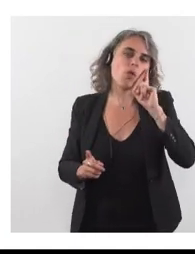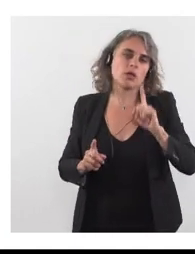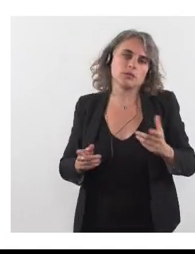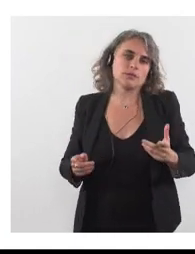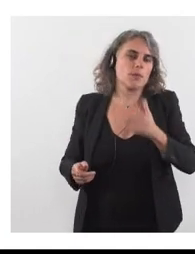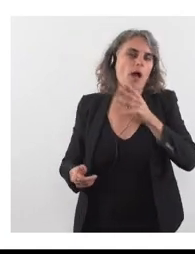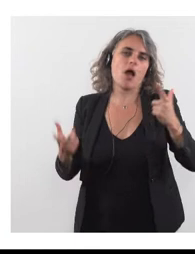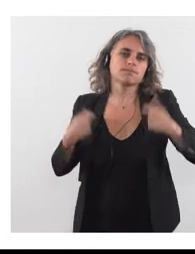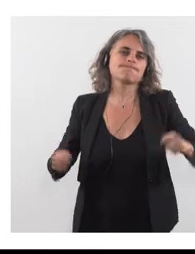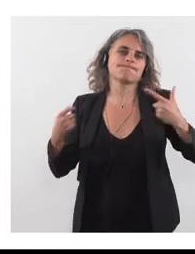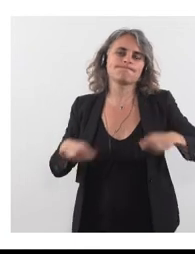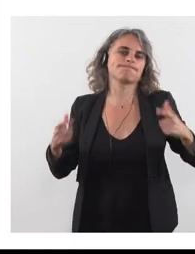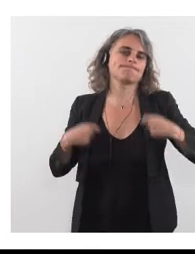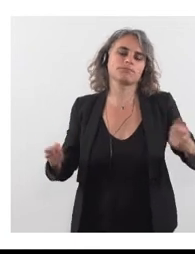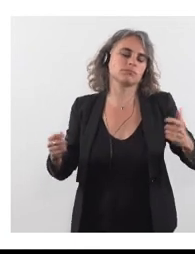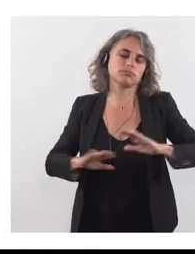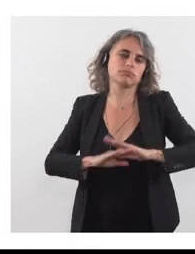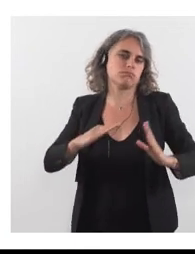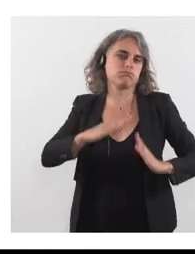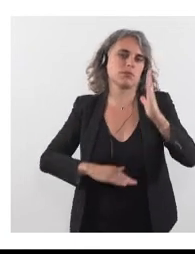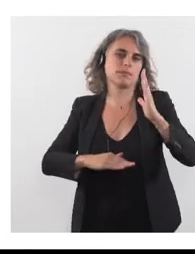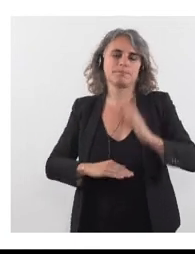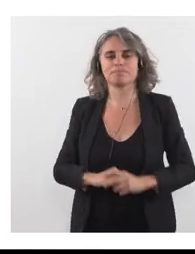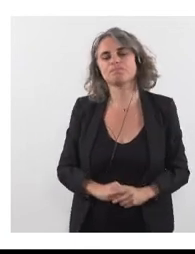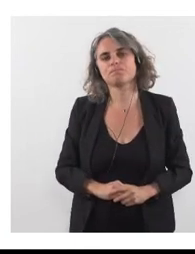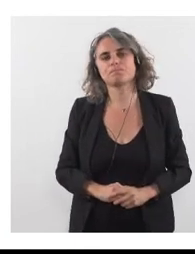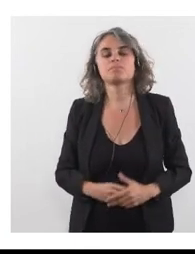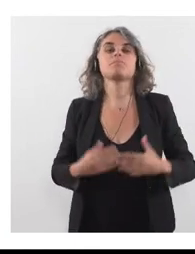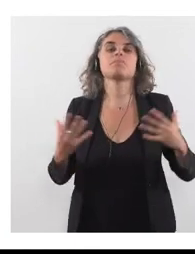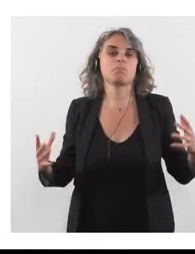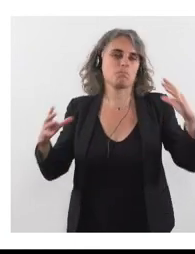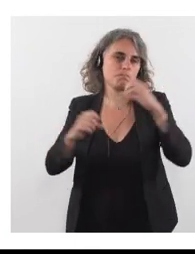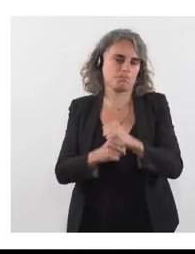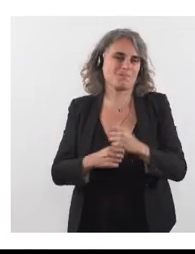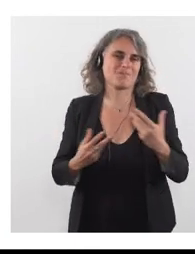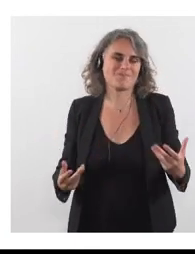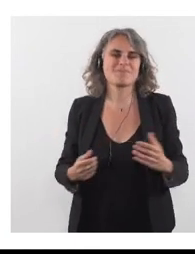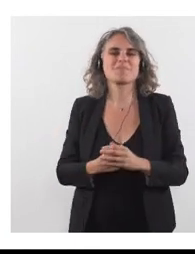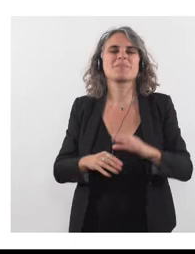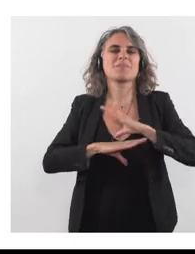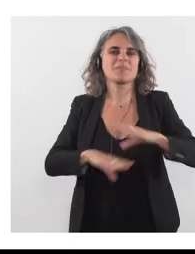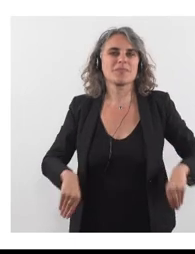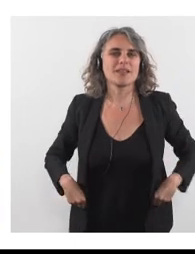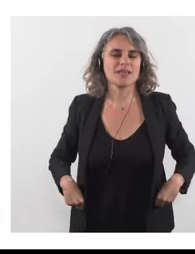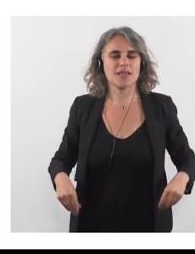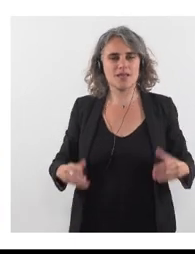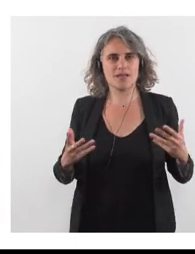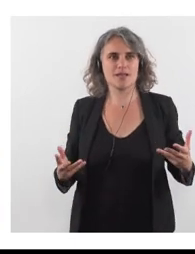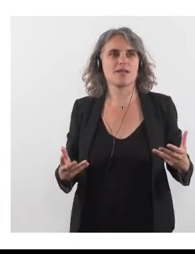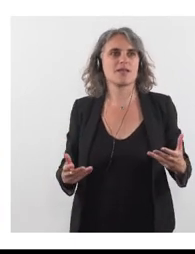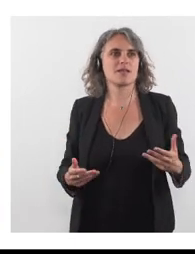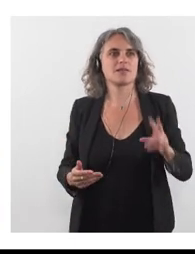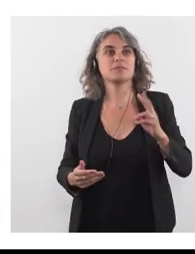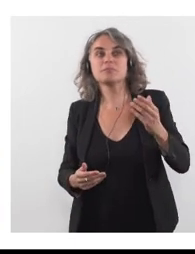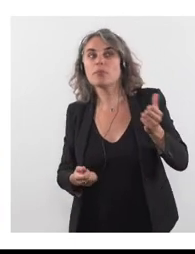verrait nos coûts de procédure exploser. Voilà. On fait... Alors, je vais terminer, puisque tu